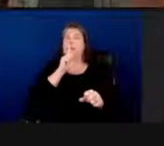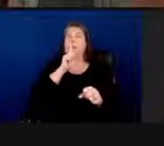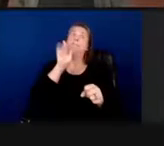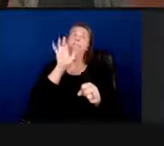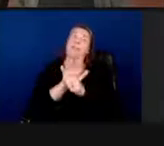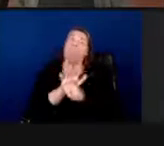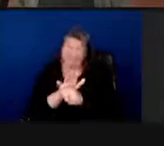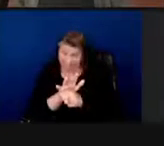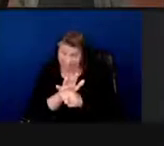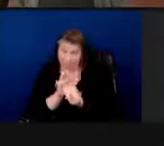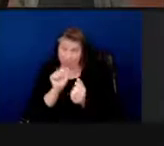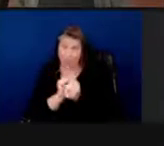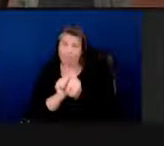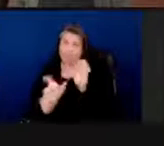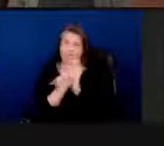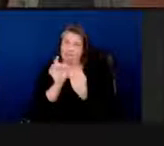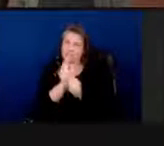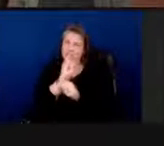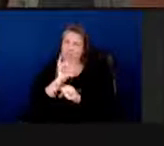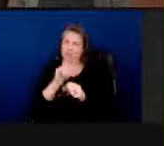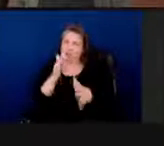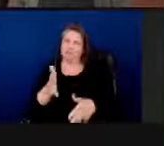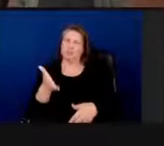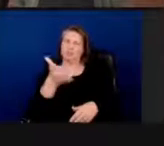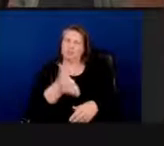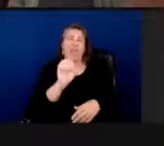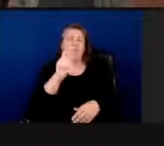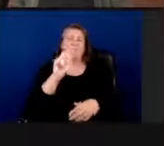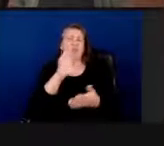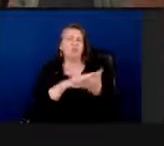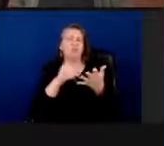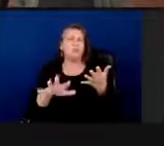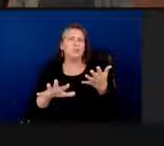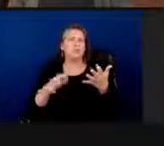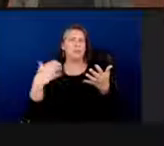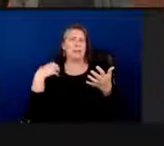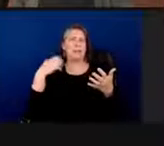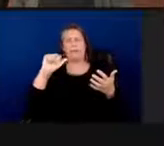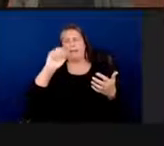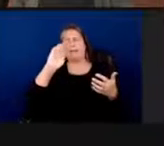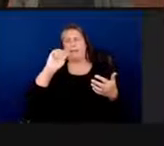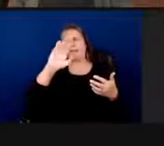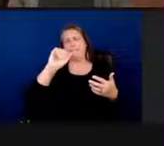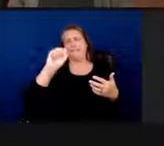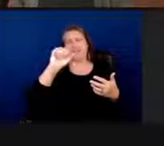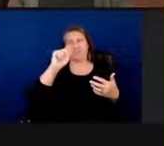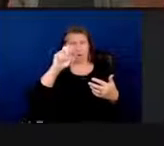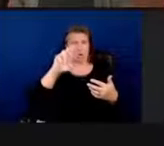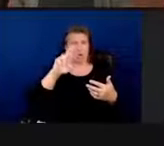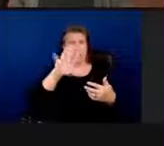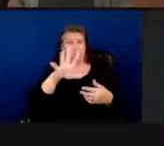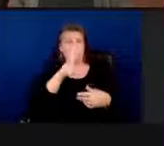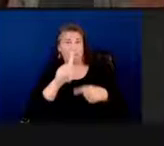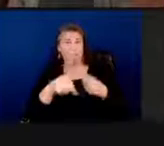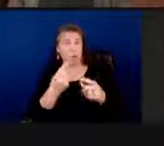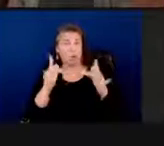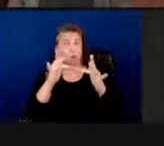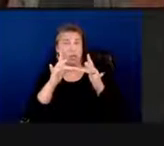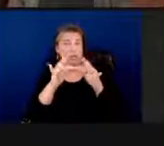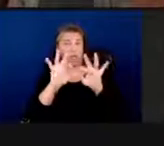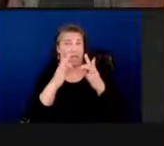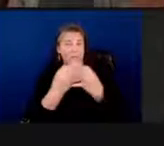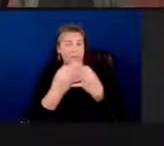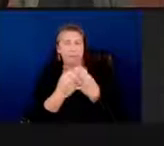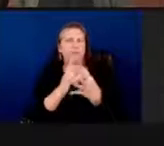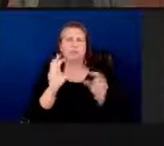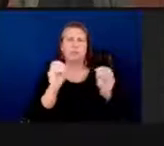بالماجنت والتكرس لضمان أن هؤلاء الأشخاص هناك، وأن يكون لدينا هؤلاء السفراء، وأن نتمكن من